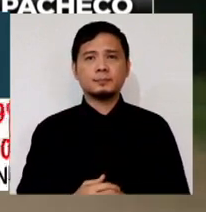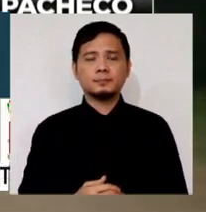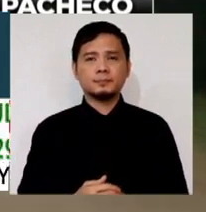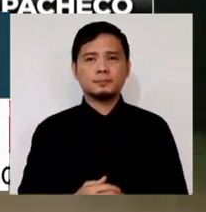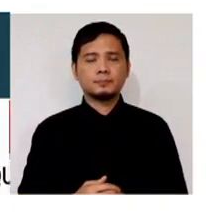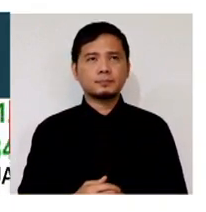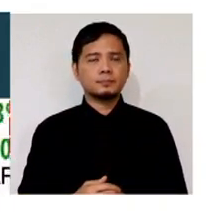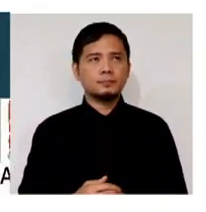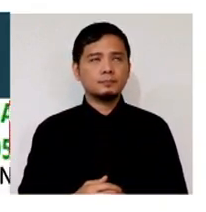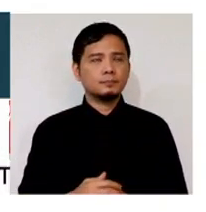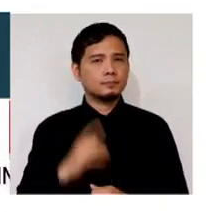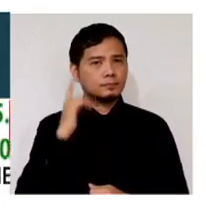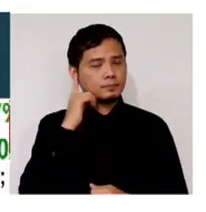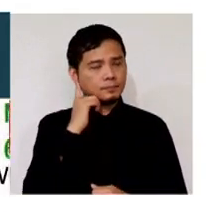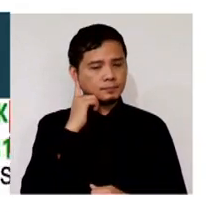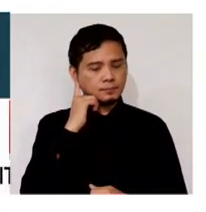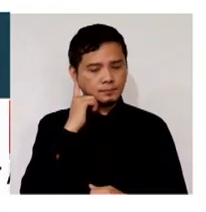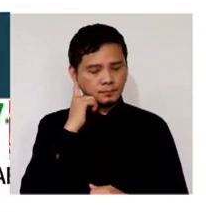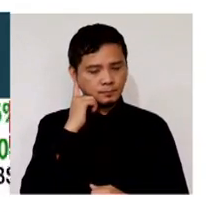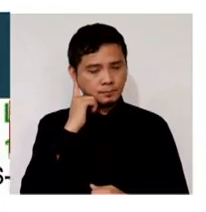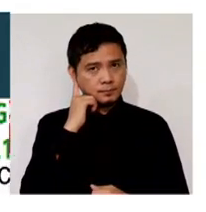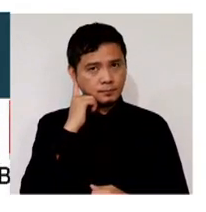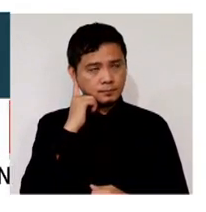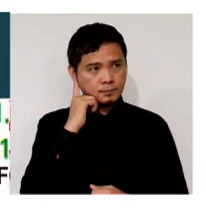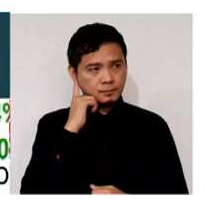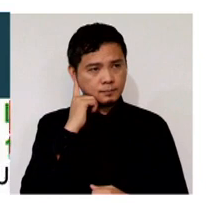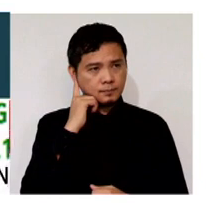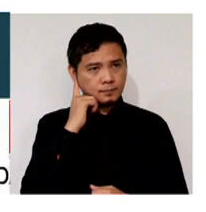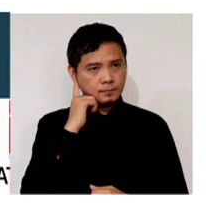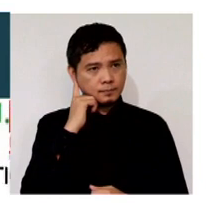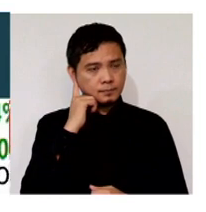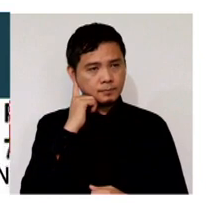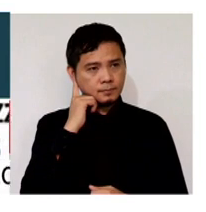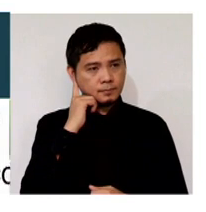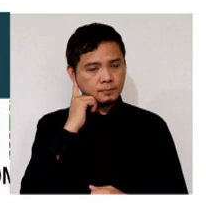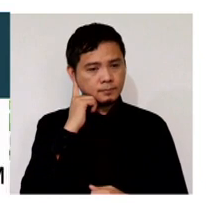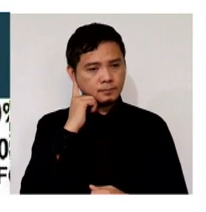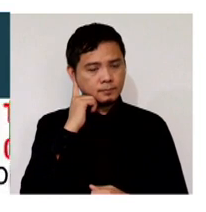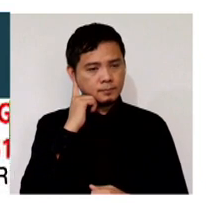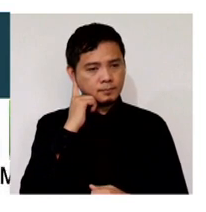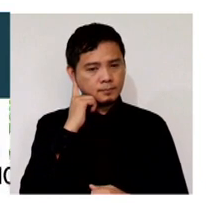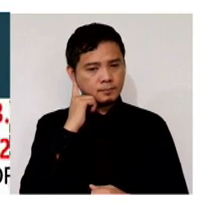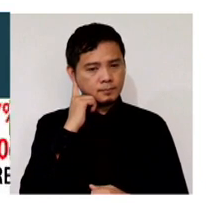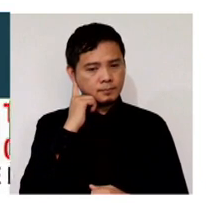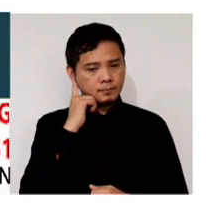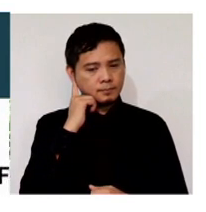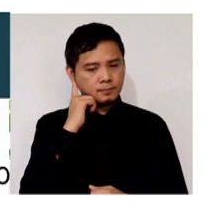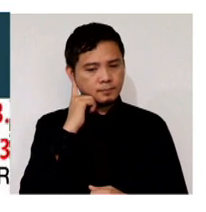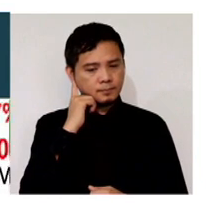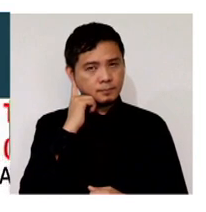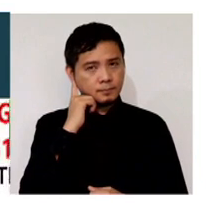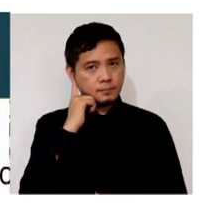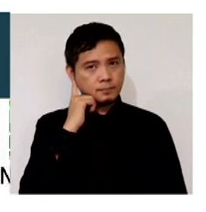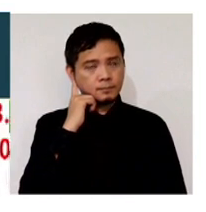habang nagsasalita po kayo, ay pinapakita natin itong mga video no, na pinadala po sa atin dito sa ABS-CBN. Grabe po ang pinsala, ang